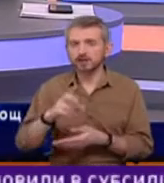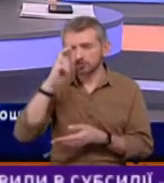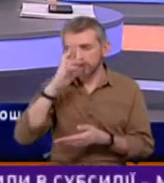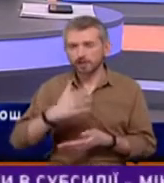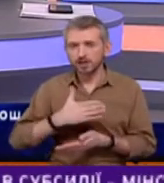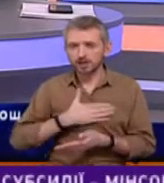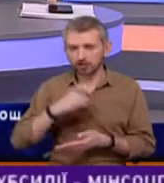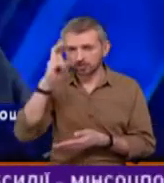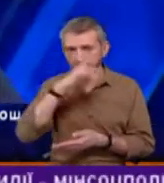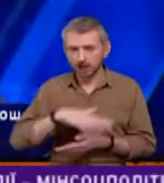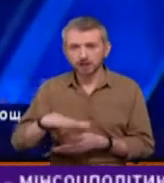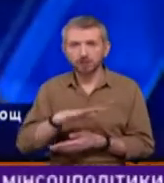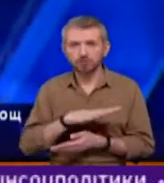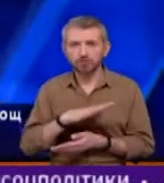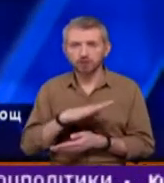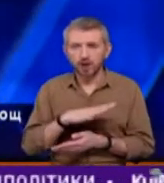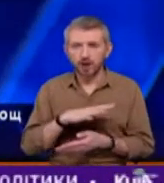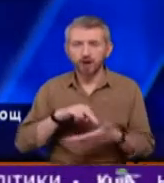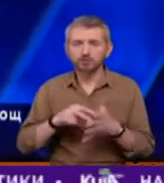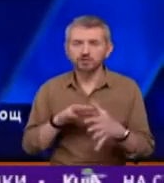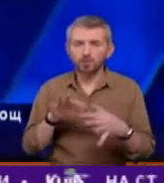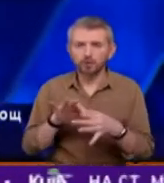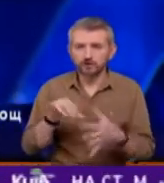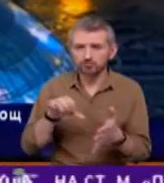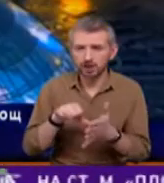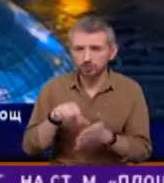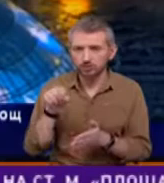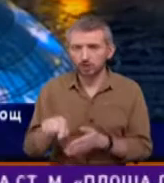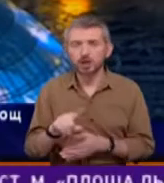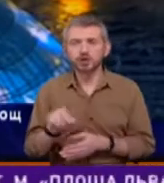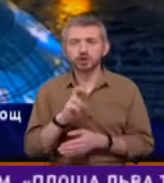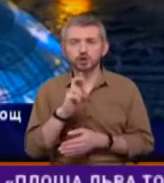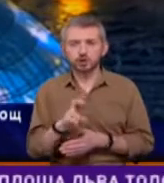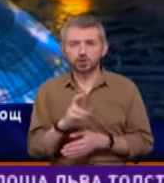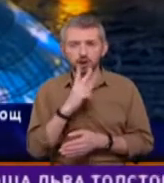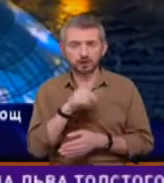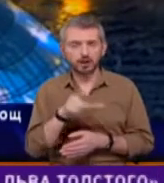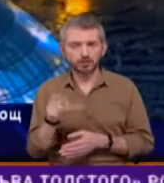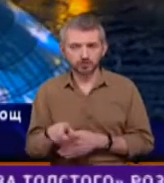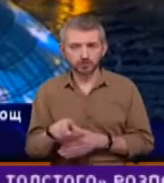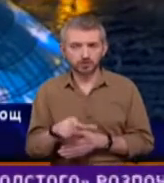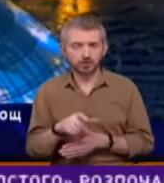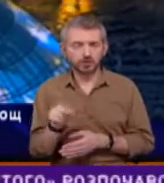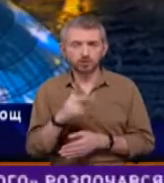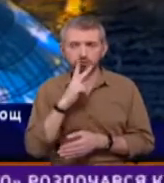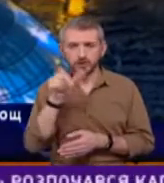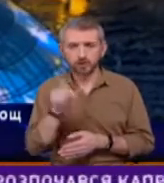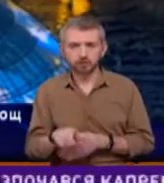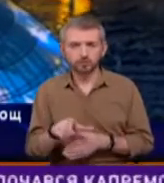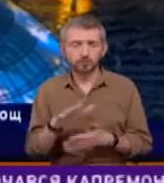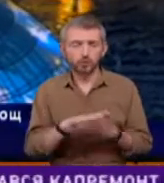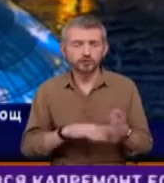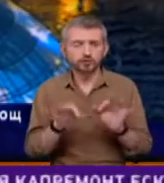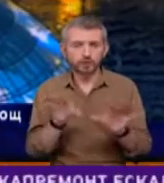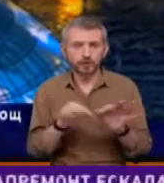наша країна, була асоційованим членом цього. От і все. Для того, щоб глядачі у нашому, ну, продовжую пояснювати,